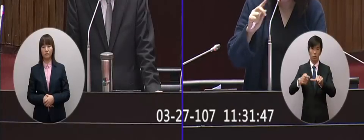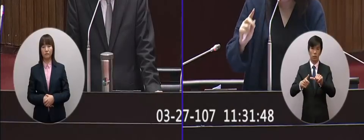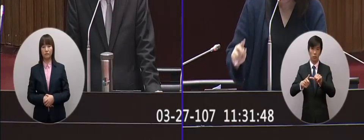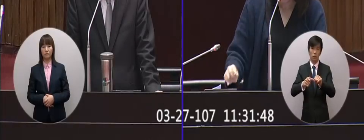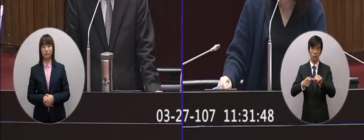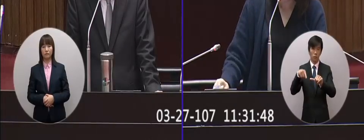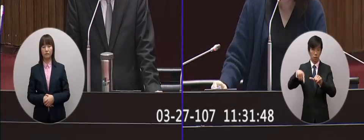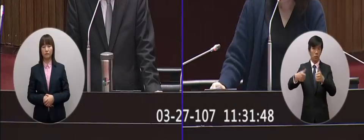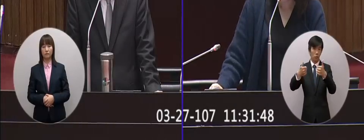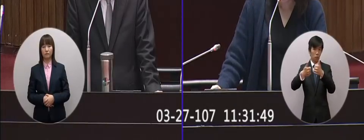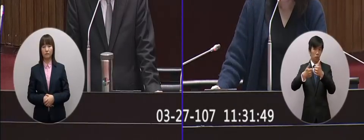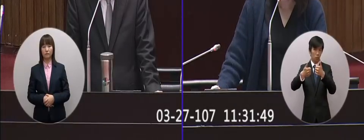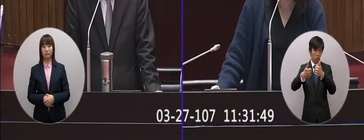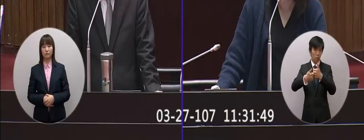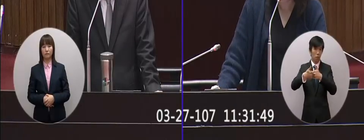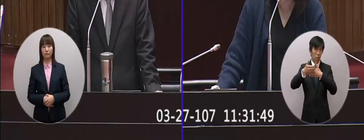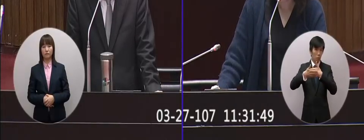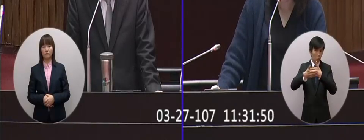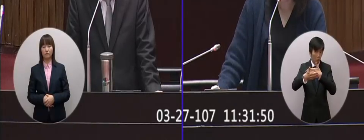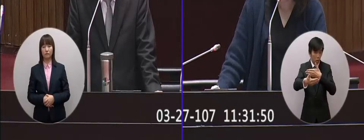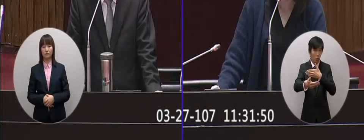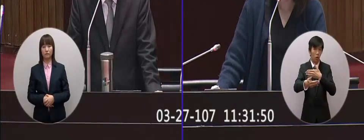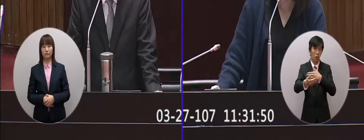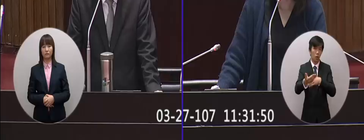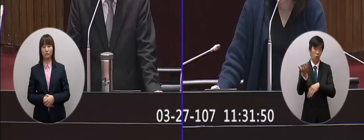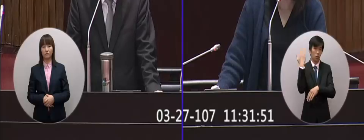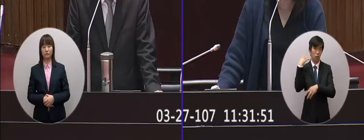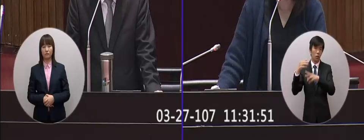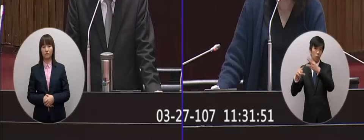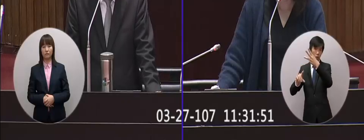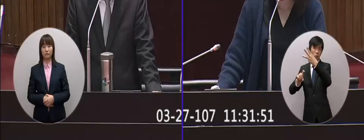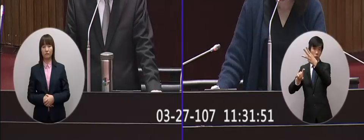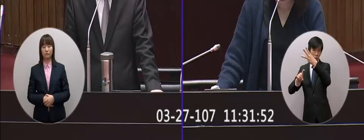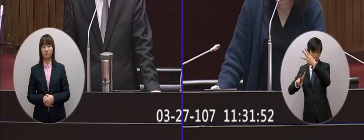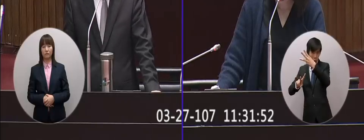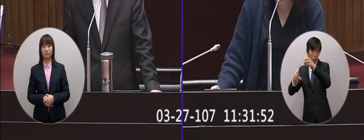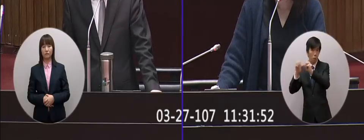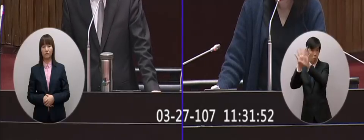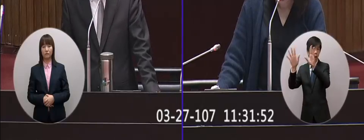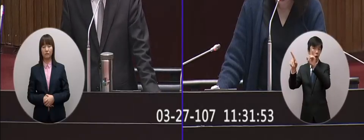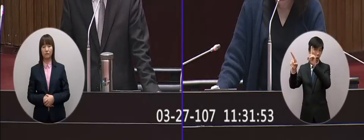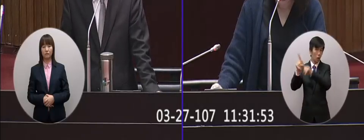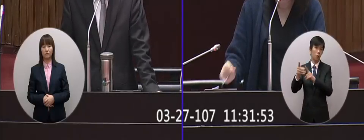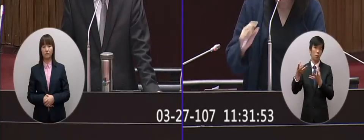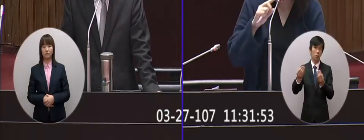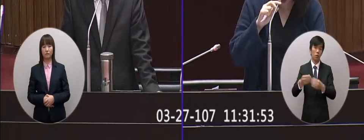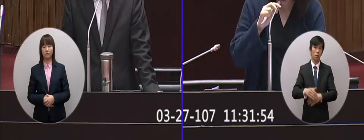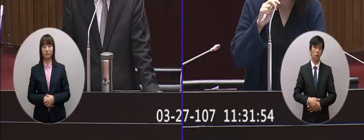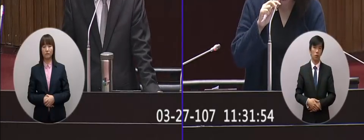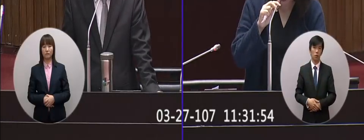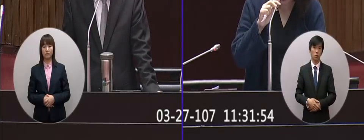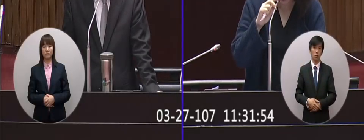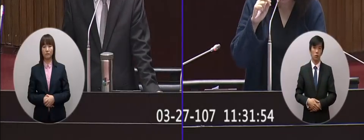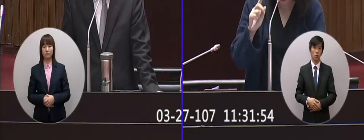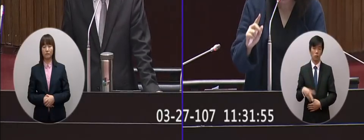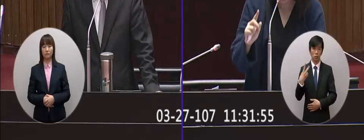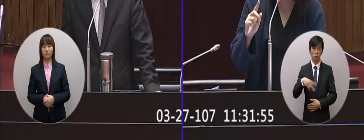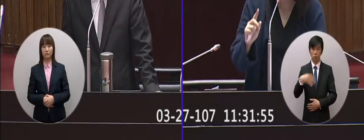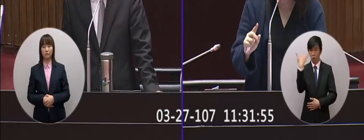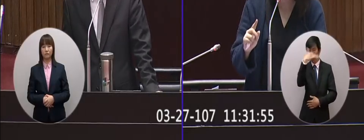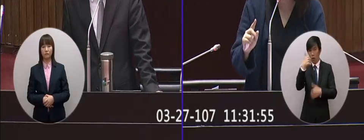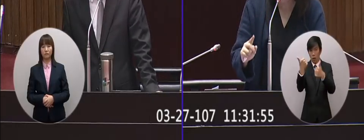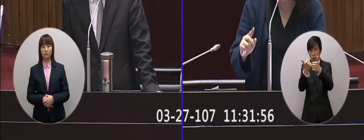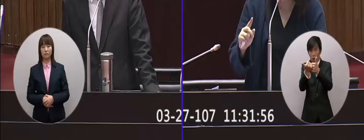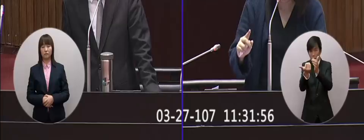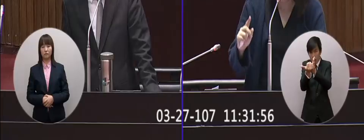的议程并未遵照3月12号工作会议之共识来安排，而且是会议前一天才